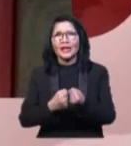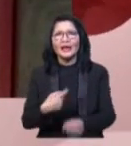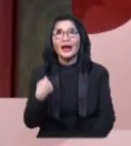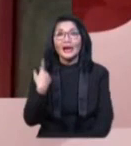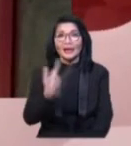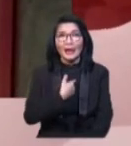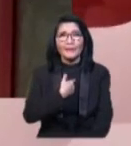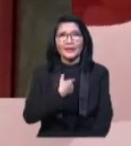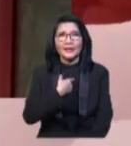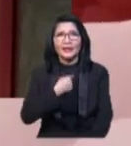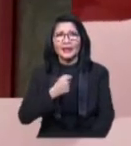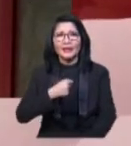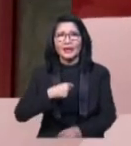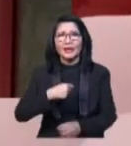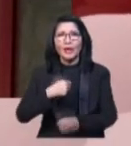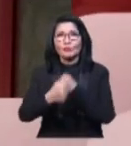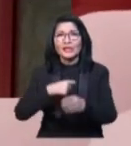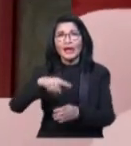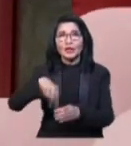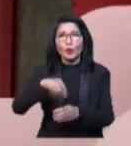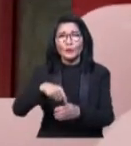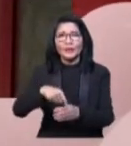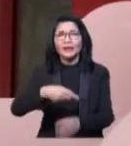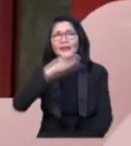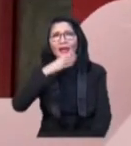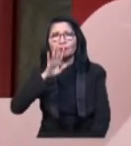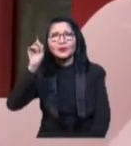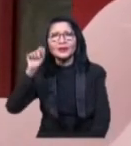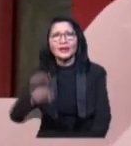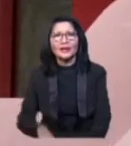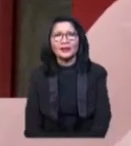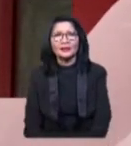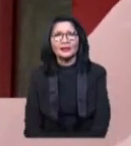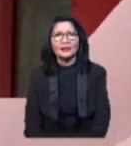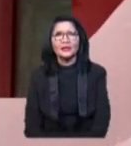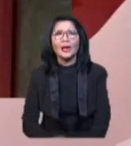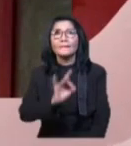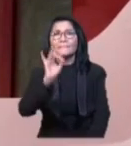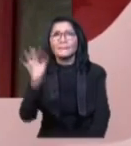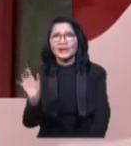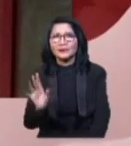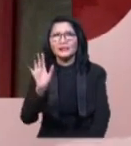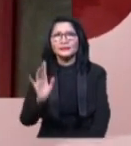dengan pelaku-pelaku industri kopi gitu. Tapi alhamdulillah dengan berbagai